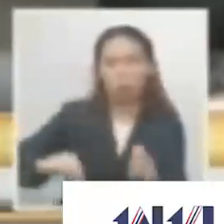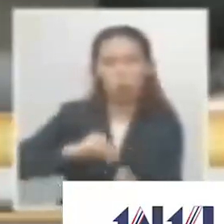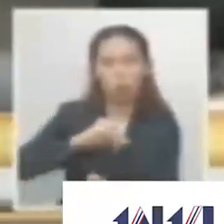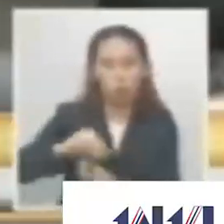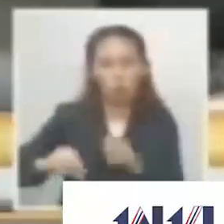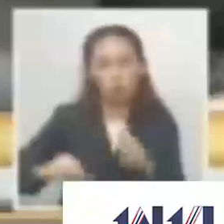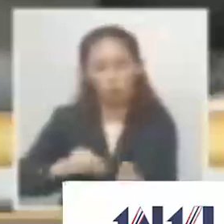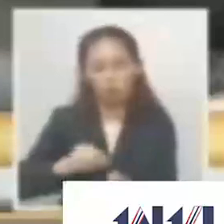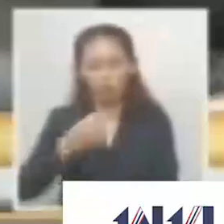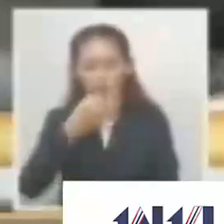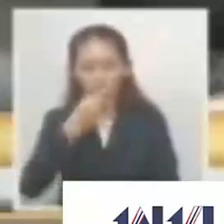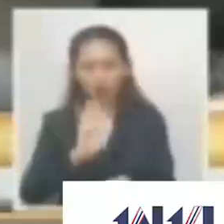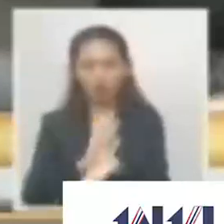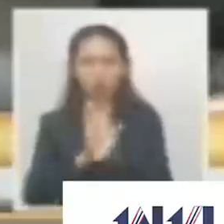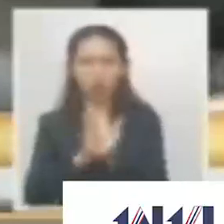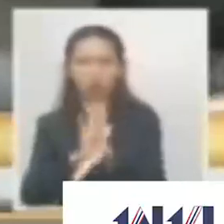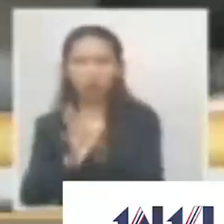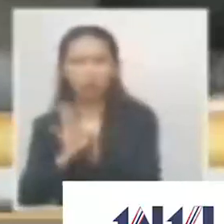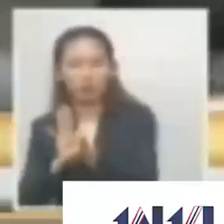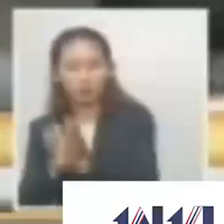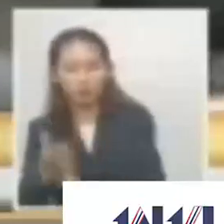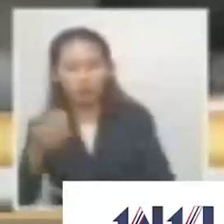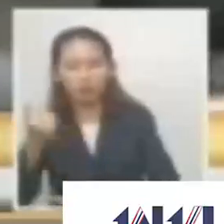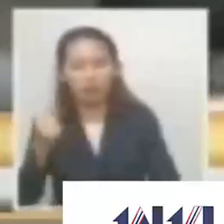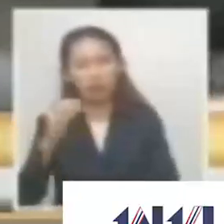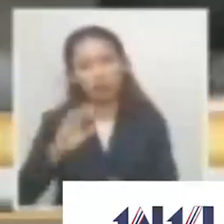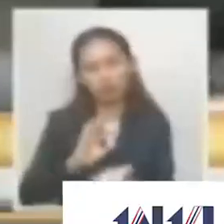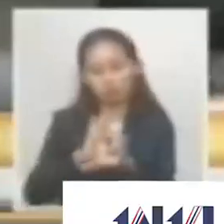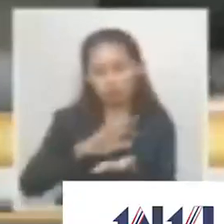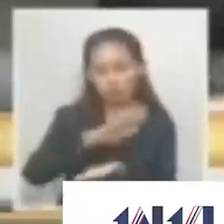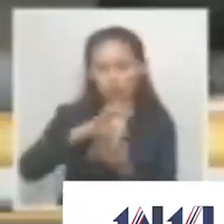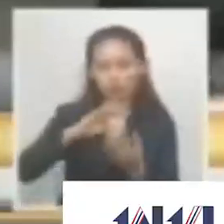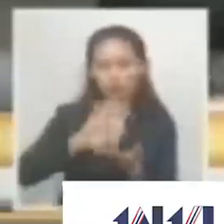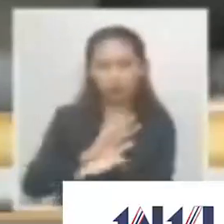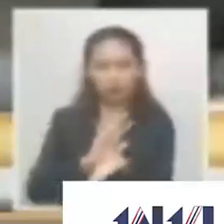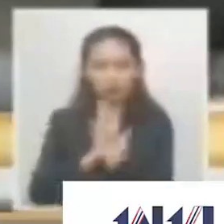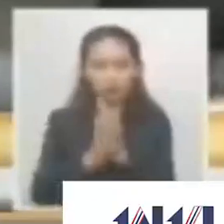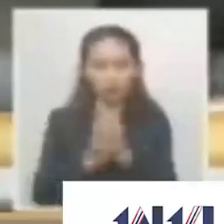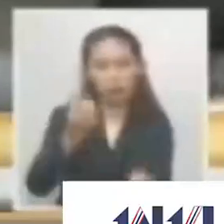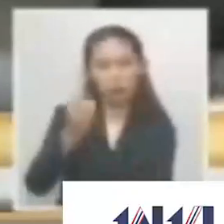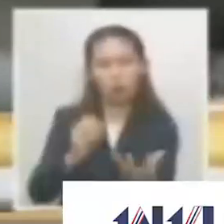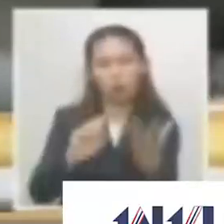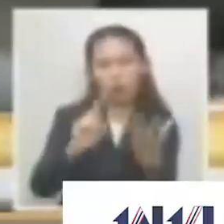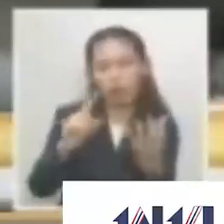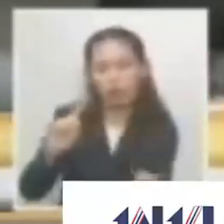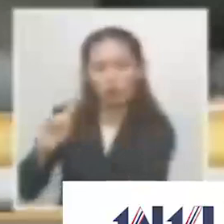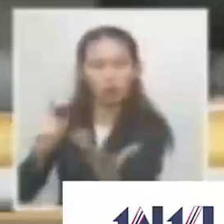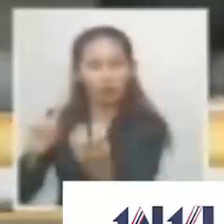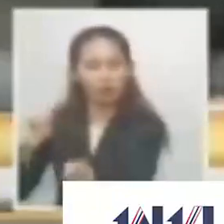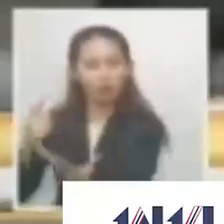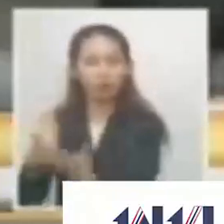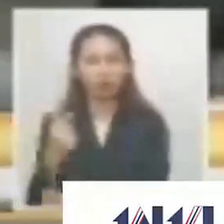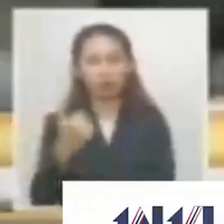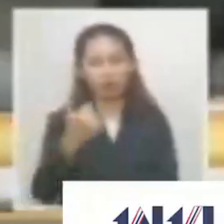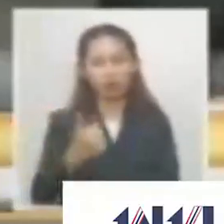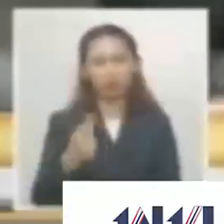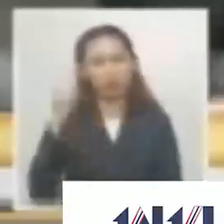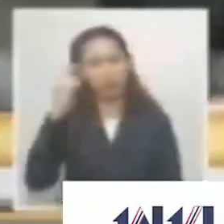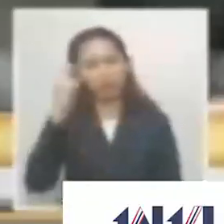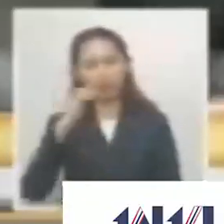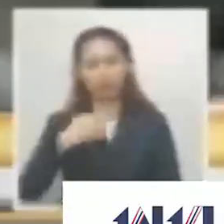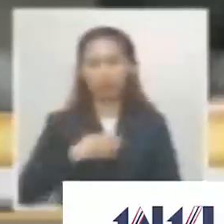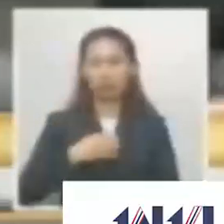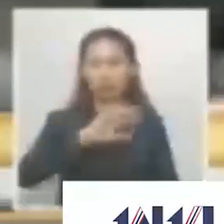พนะครับเปลี่ยนการเพาะปลูกใหม่ก็อยากจะเสนอนะครับเพื่อให้คนส่วนใหญ่ของประเทศมีเงินและกำลังซื้อ